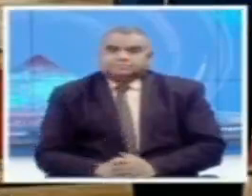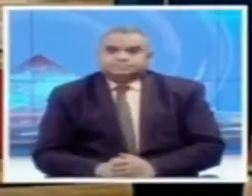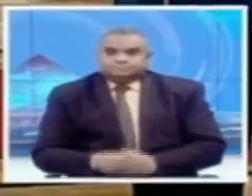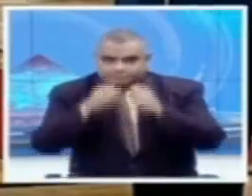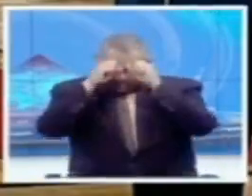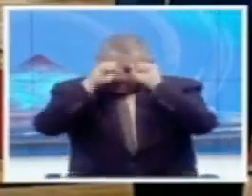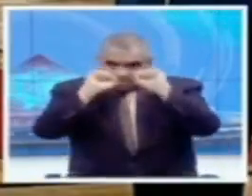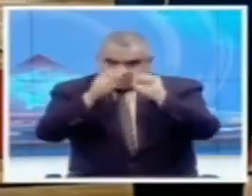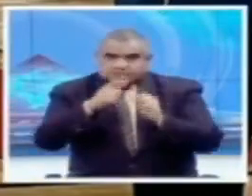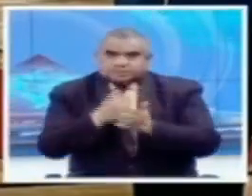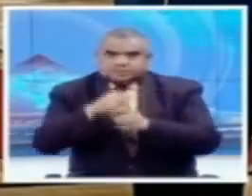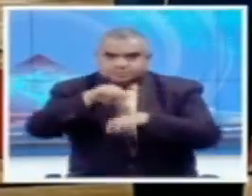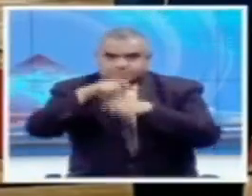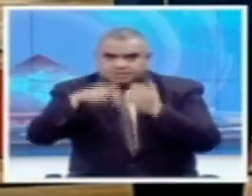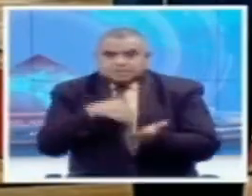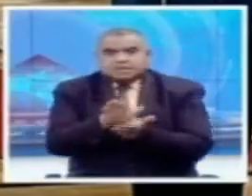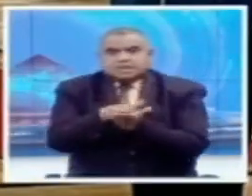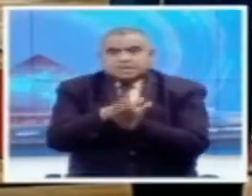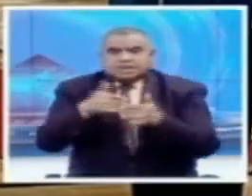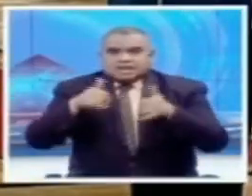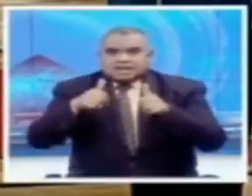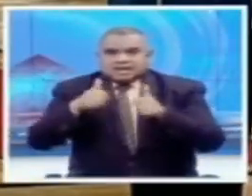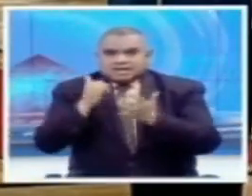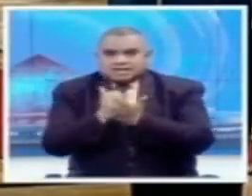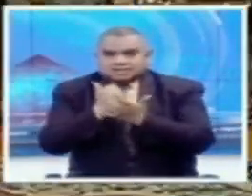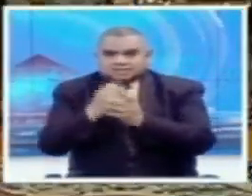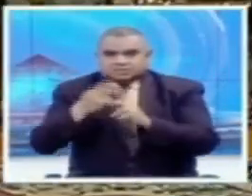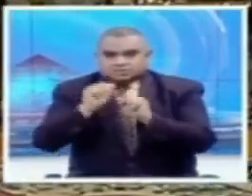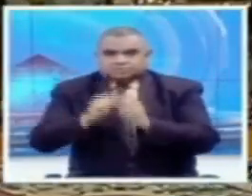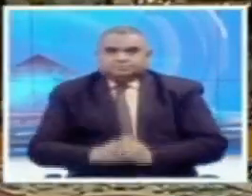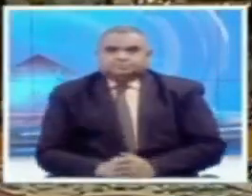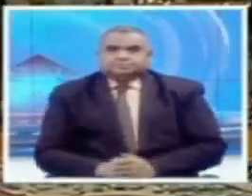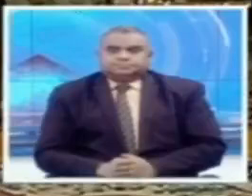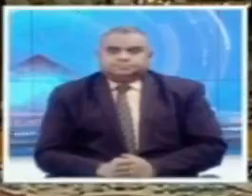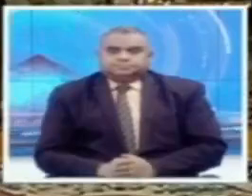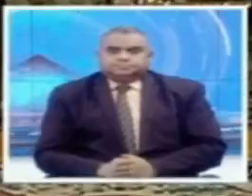سعادة سفير الجمهورية الجزائرية الديمقراطية الشعبية،